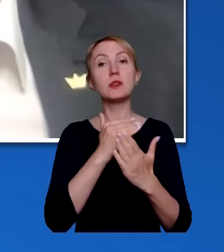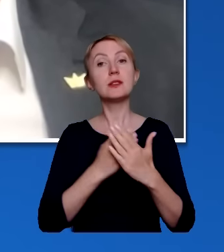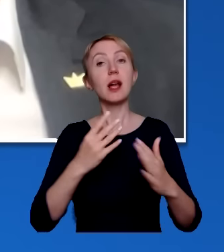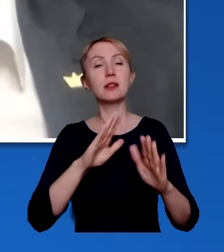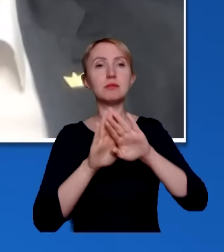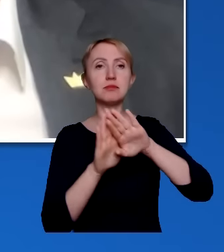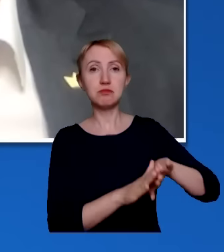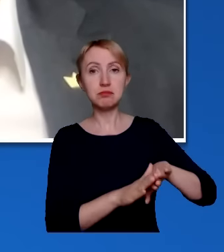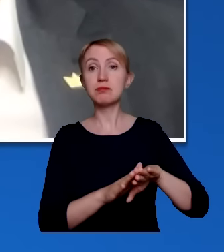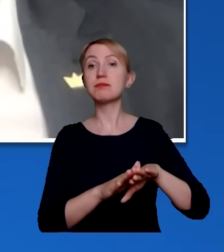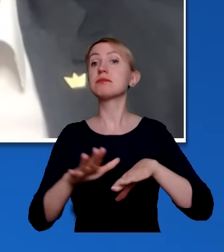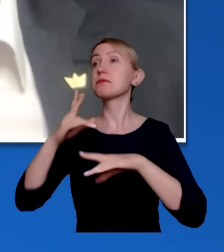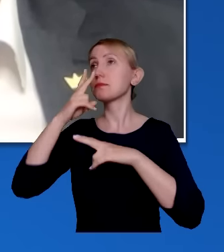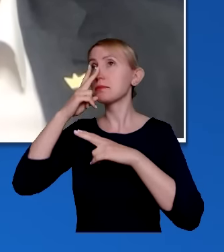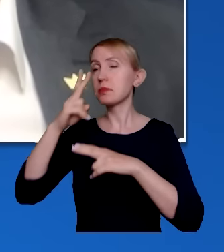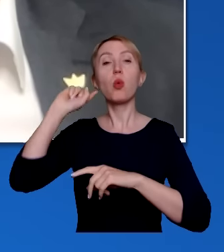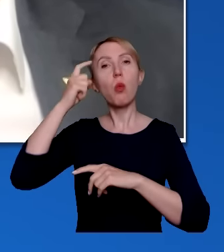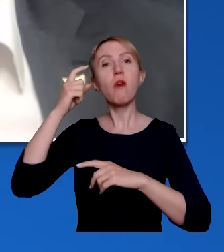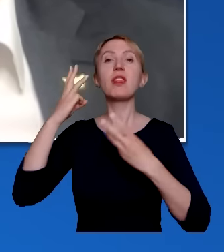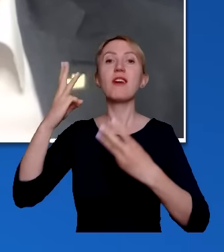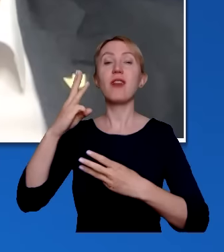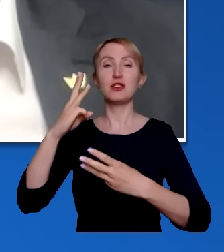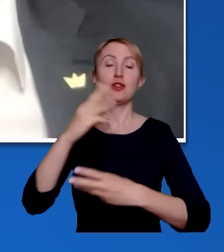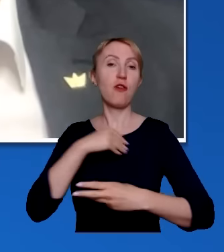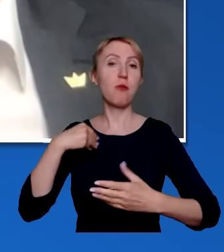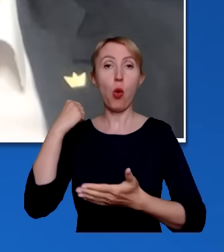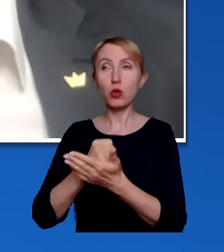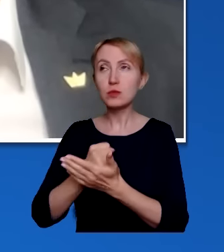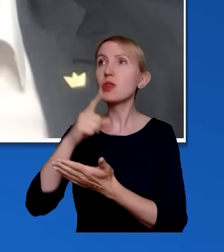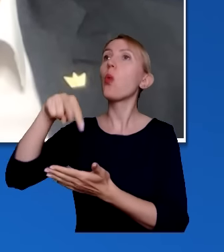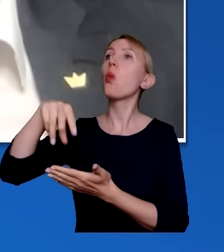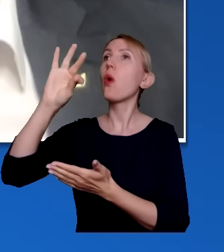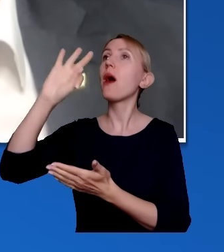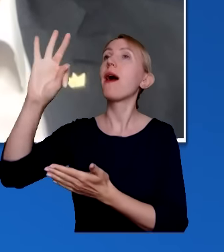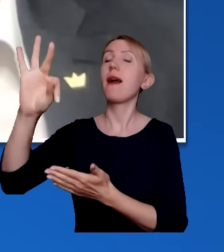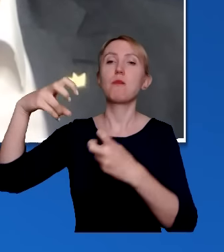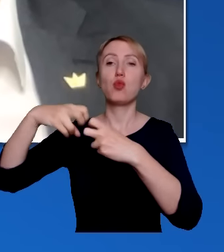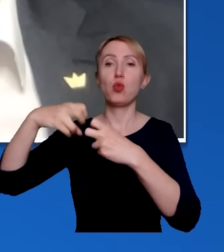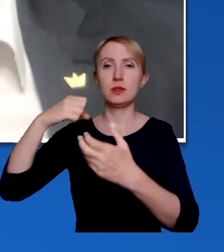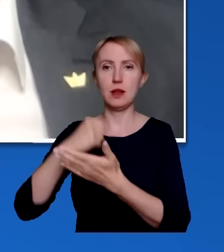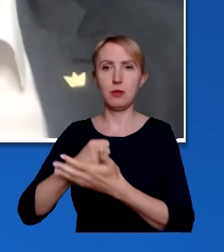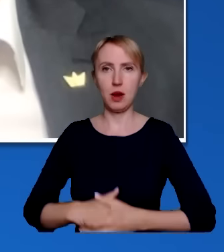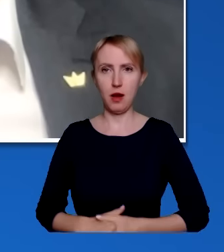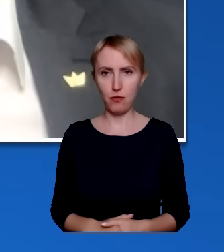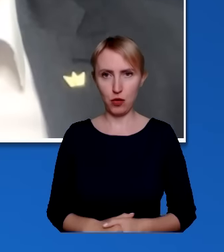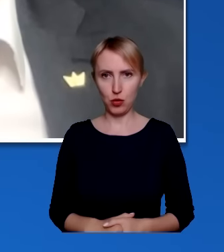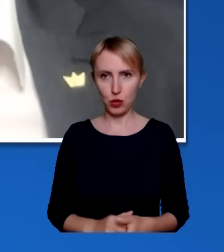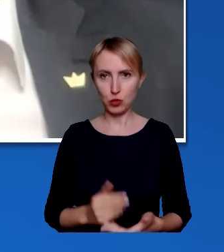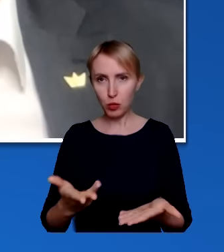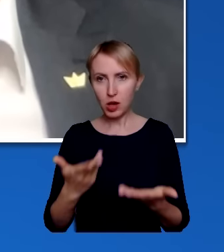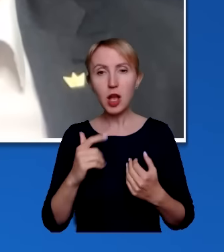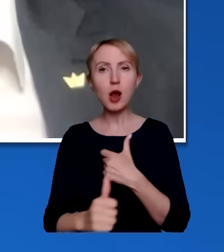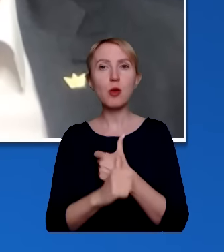najważniejszym prawem w Polsce będzie prawo ustanowione w Brukseli będzie powodowało to że tak